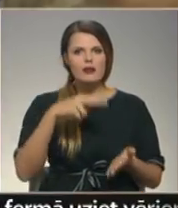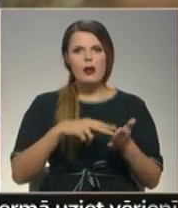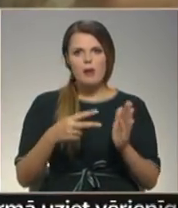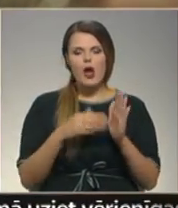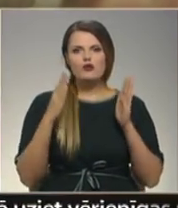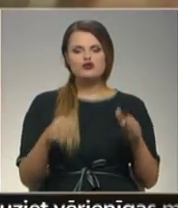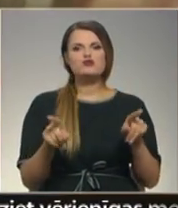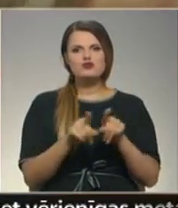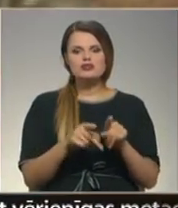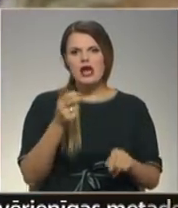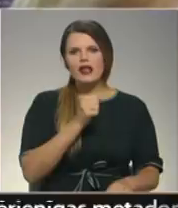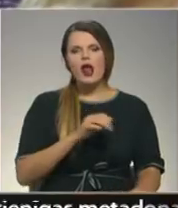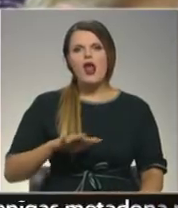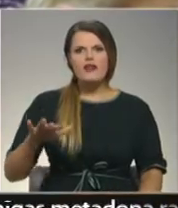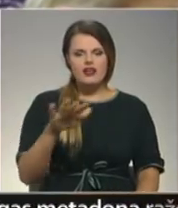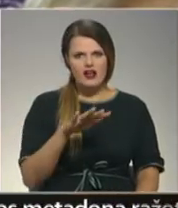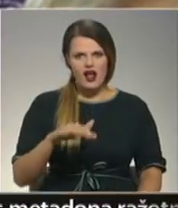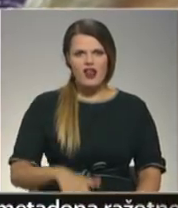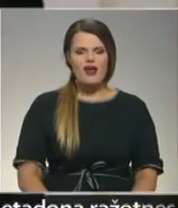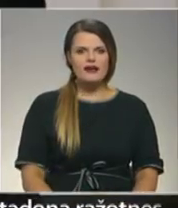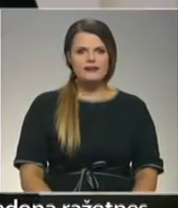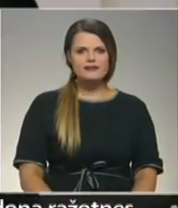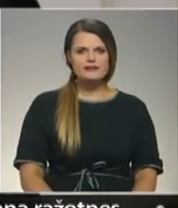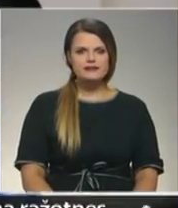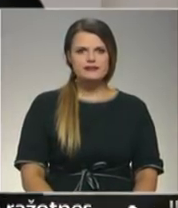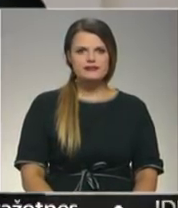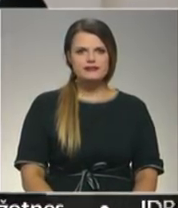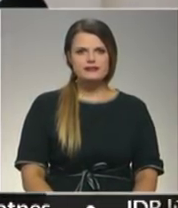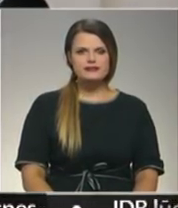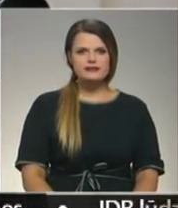norisināsies arī kādā no Latgales pilsētām. Baiba Podniecība, Peršavicu, Skrundas televīzija.